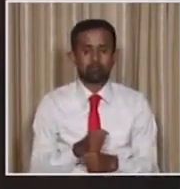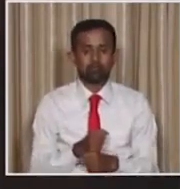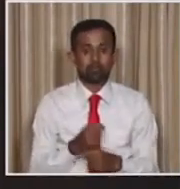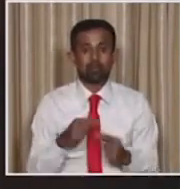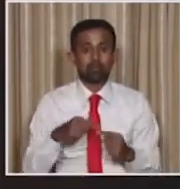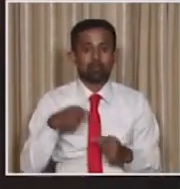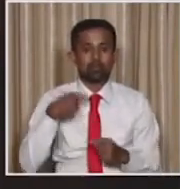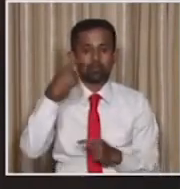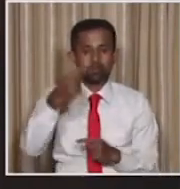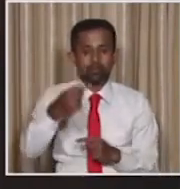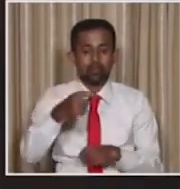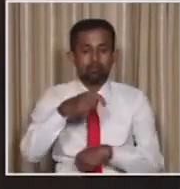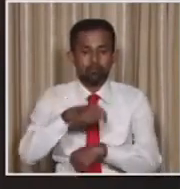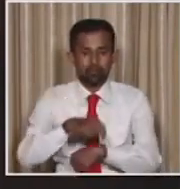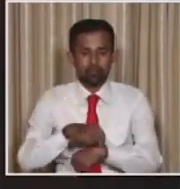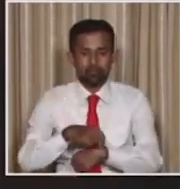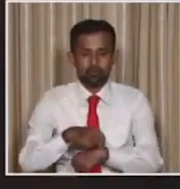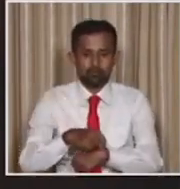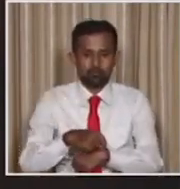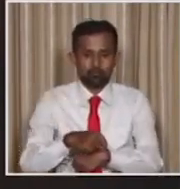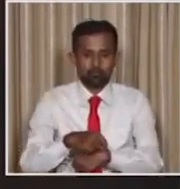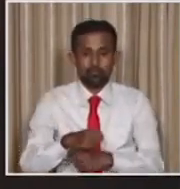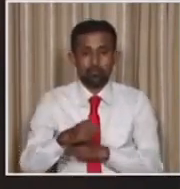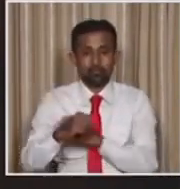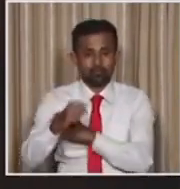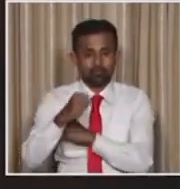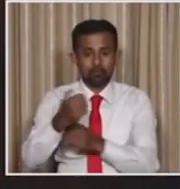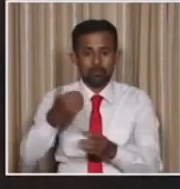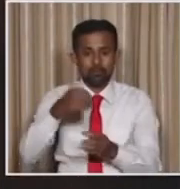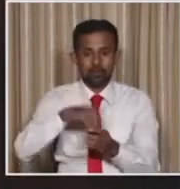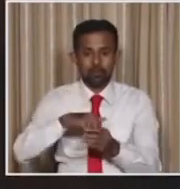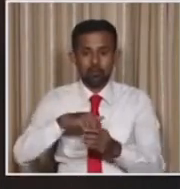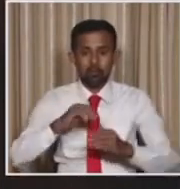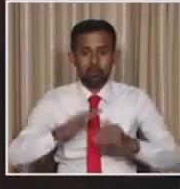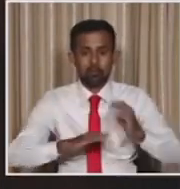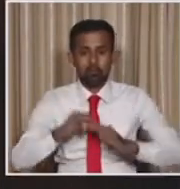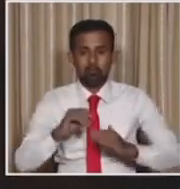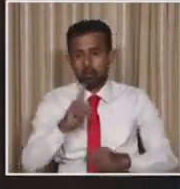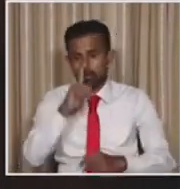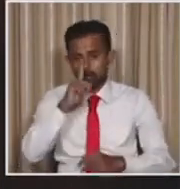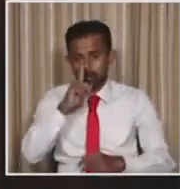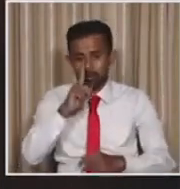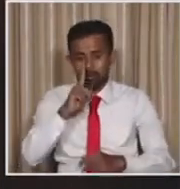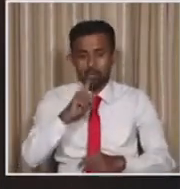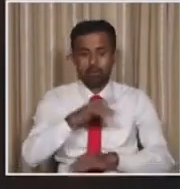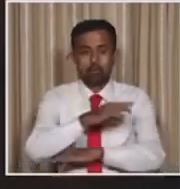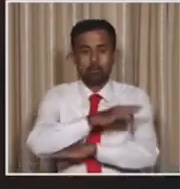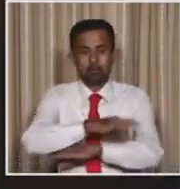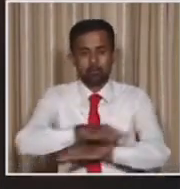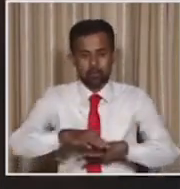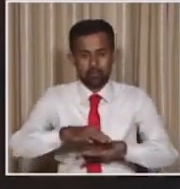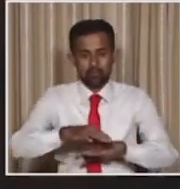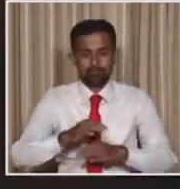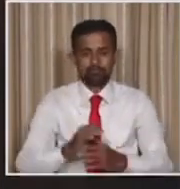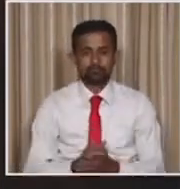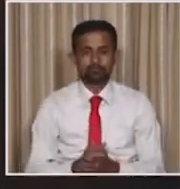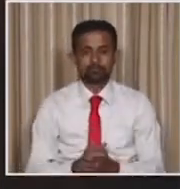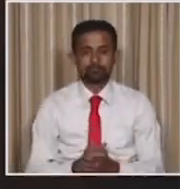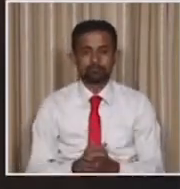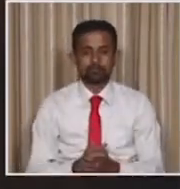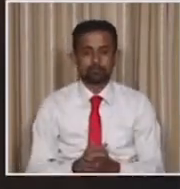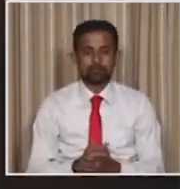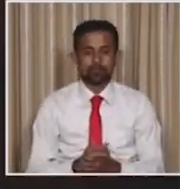ඊළඟ වාරේ බලයට පැමිණෙන්න පාවිච්චි කරපු එක්තරා විදිහක ආයුධයක්.